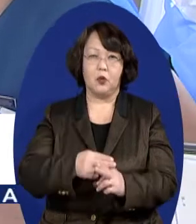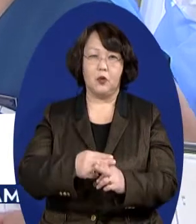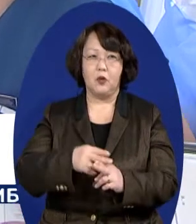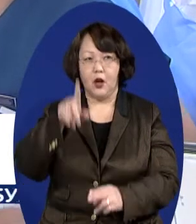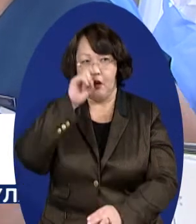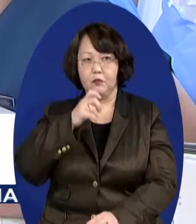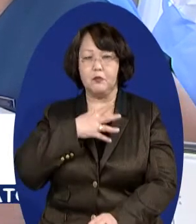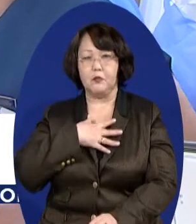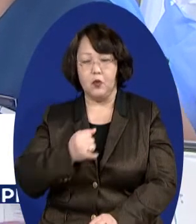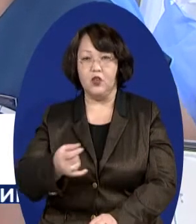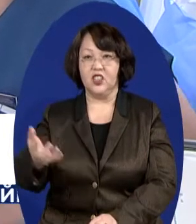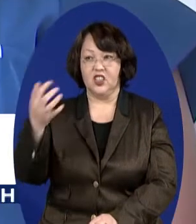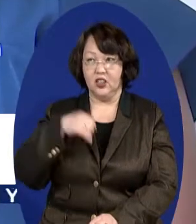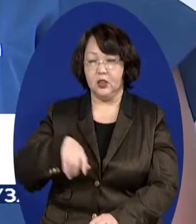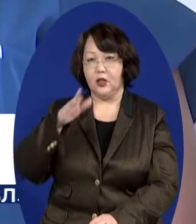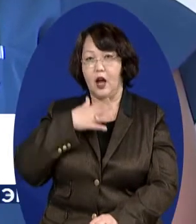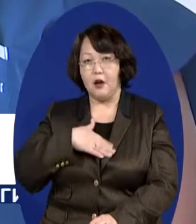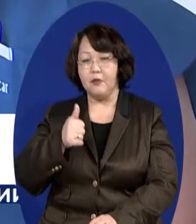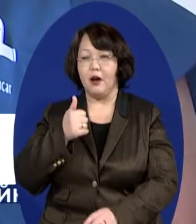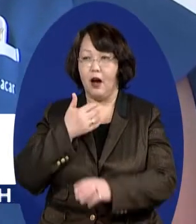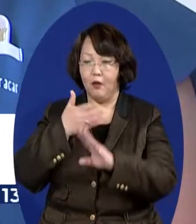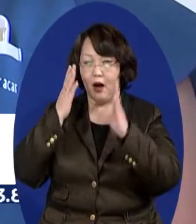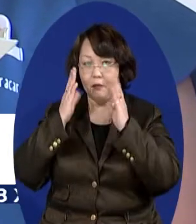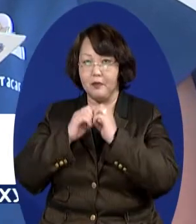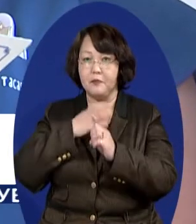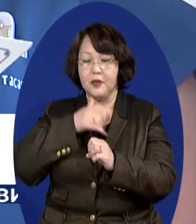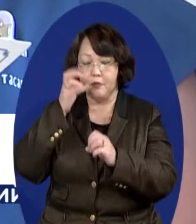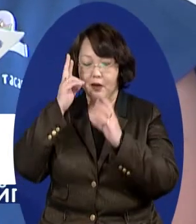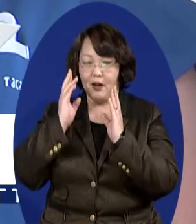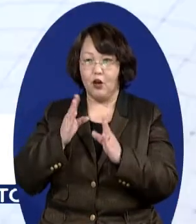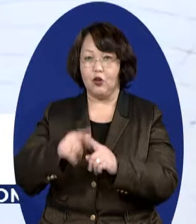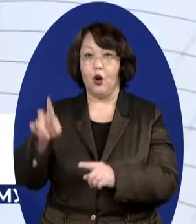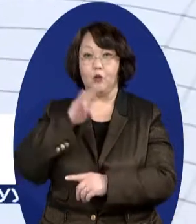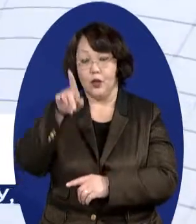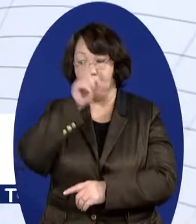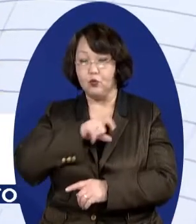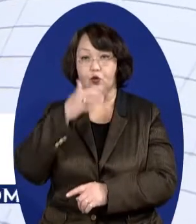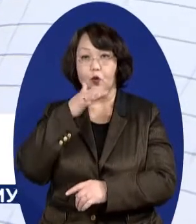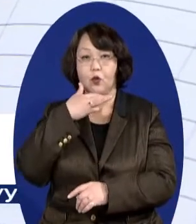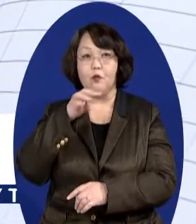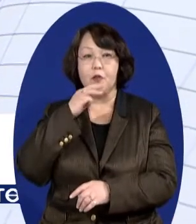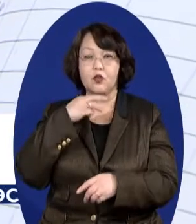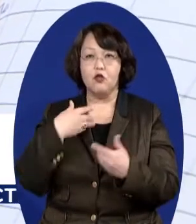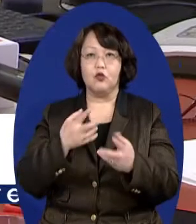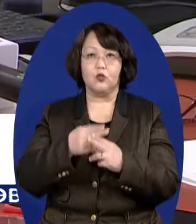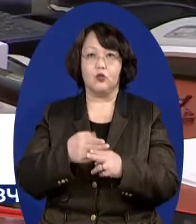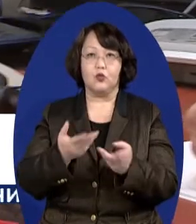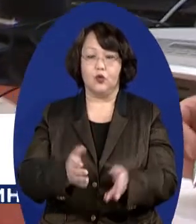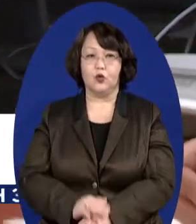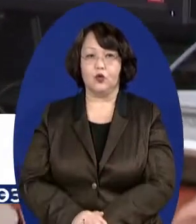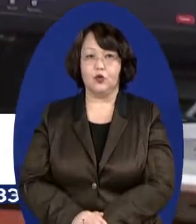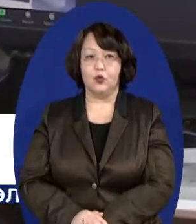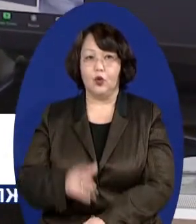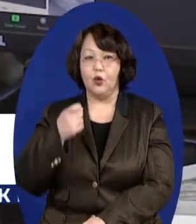хэвтэн эмчлүүлэх иргэдийн эрүүл мэндийг сахин хамгаалахаас гадна орон нутгийн эмч нарт зөвлөгөө, мэдээллийн тусламж үзүүлдэг. За